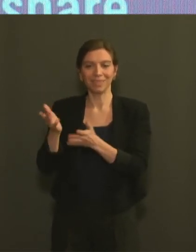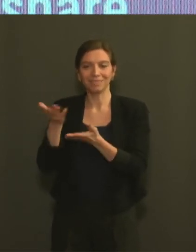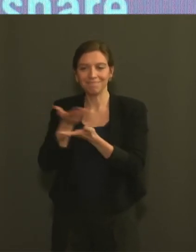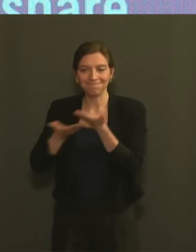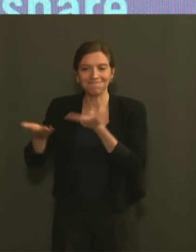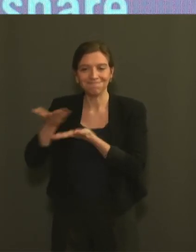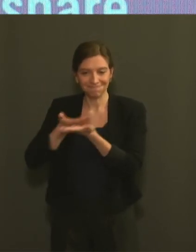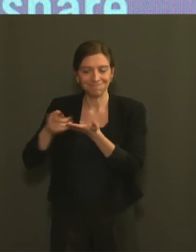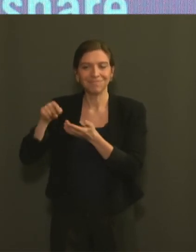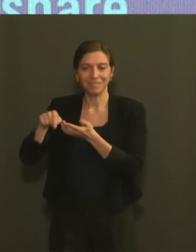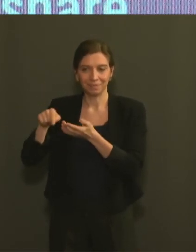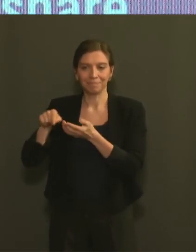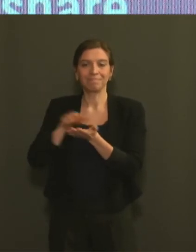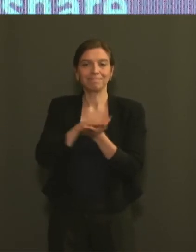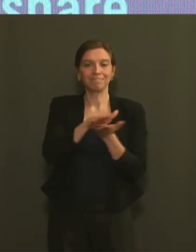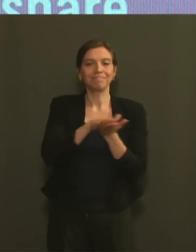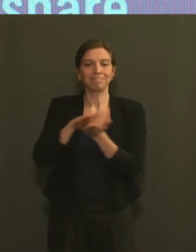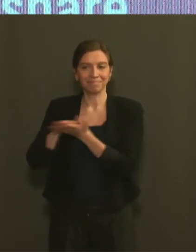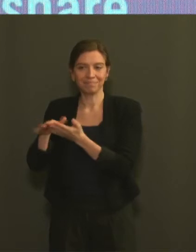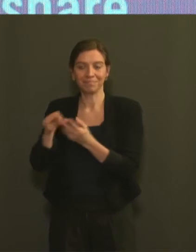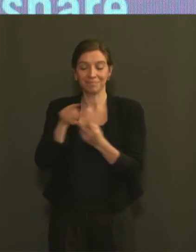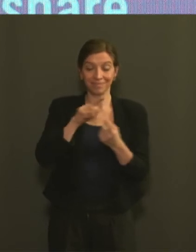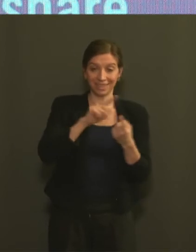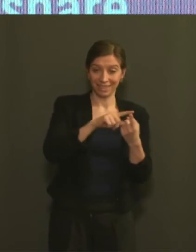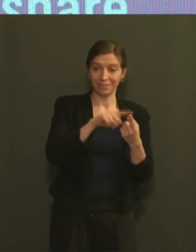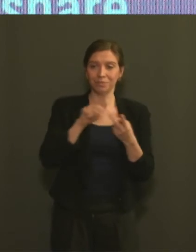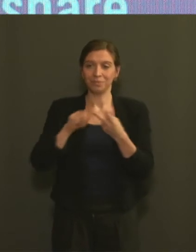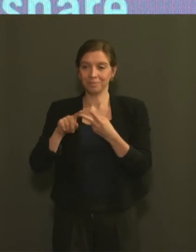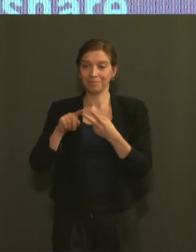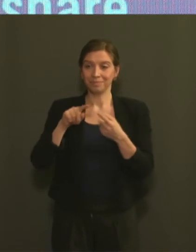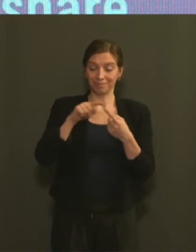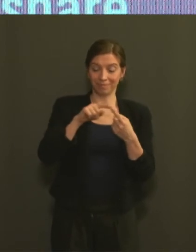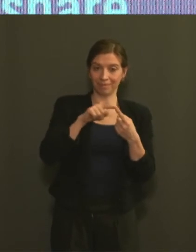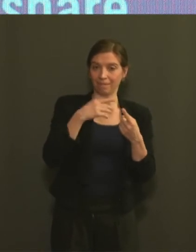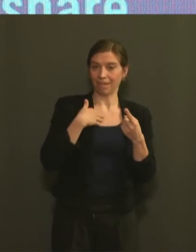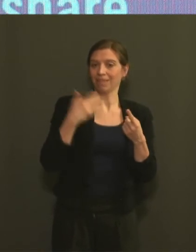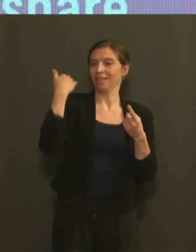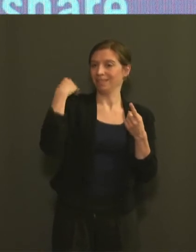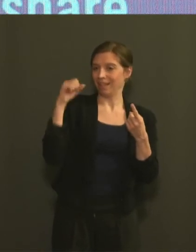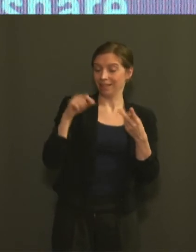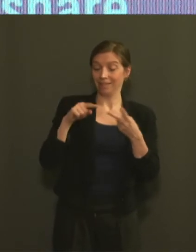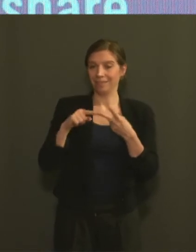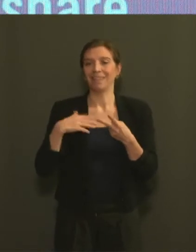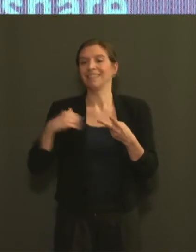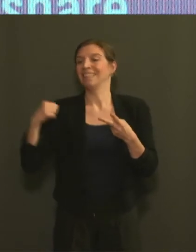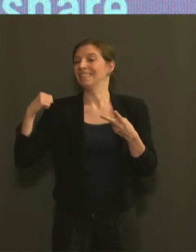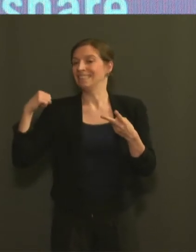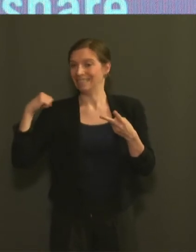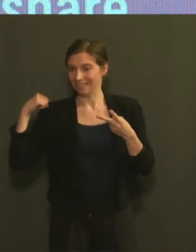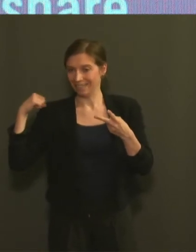bonnes notes de frais qui publie cette balade